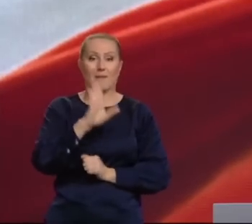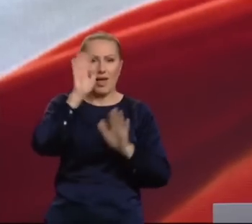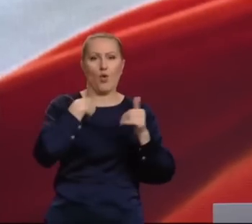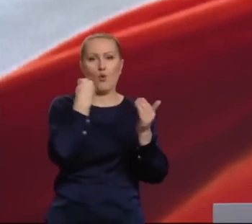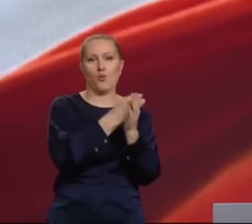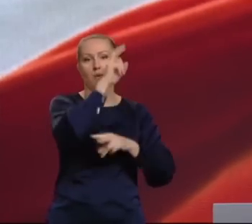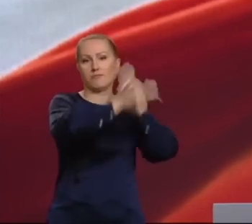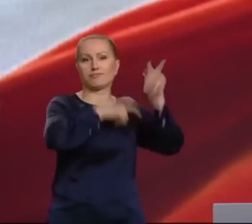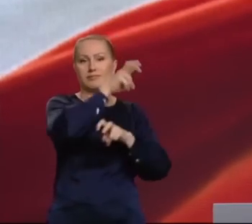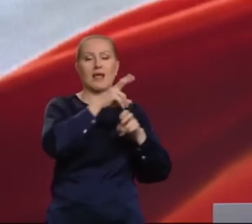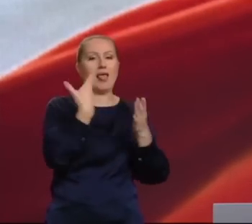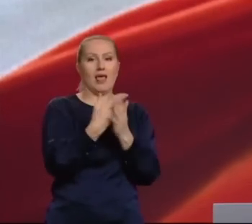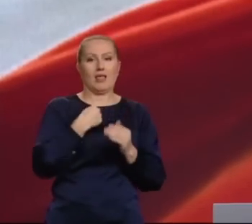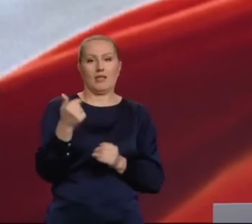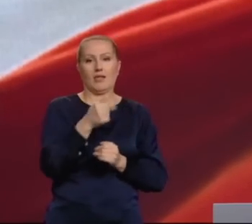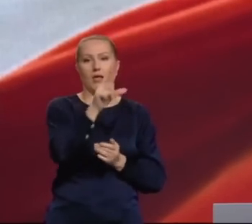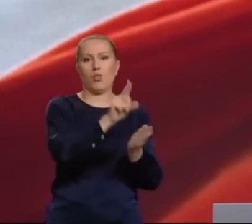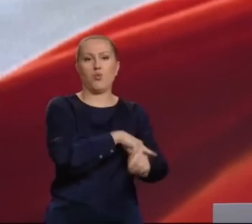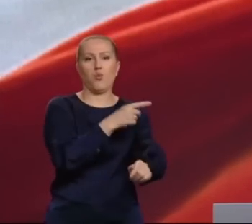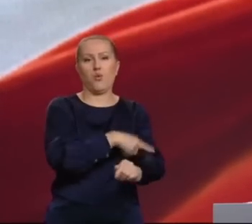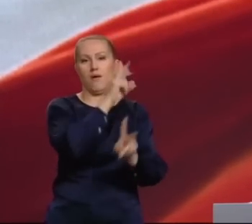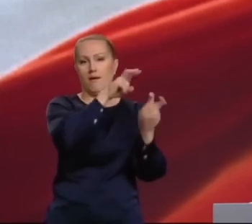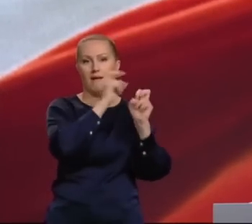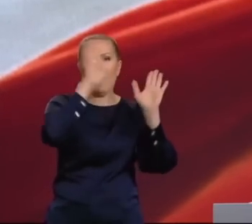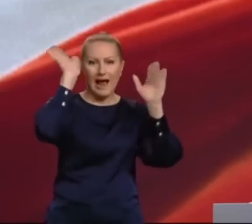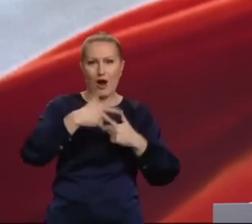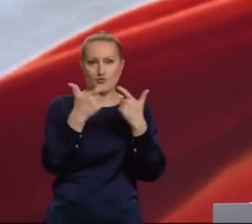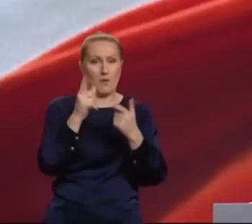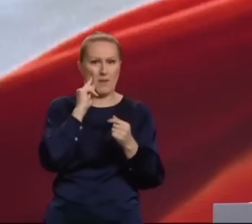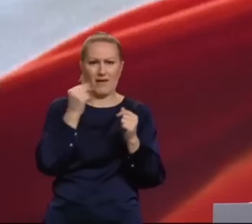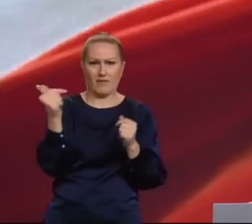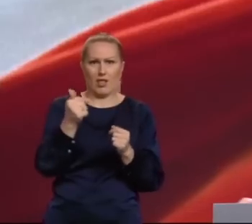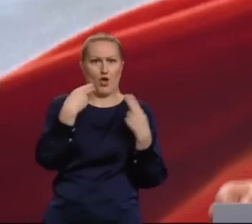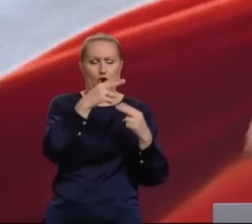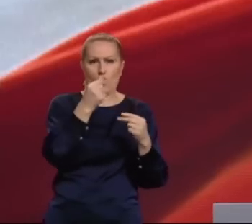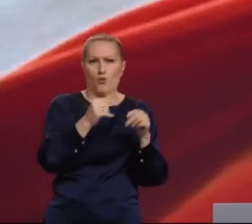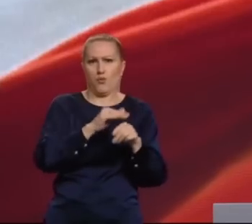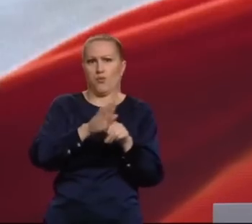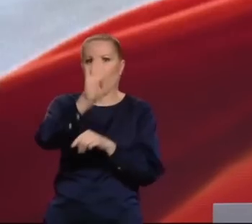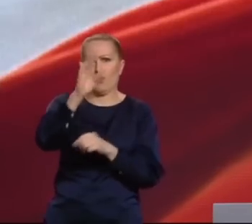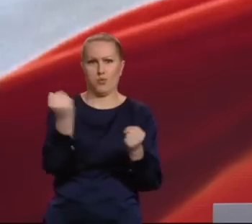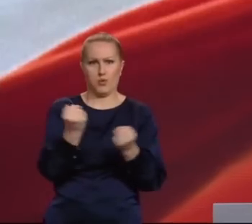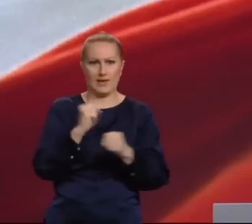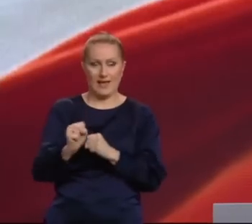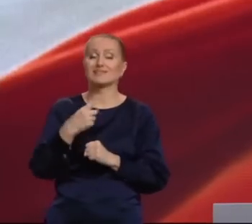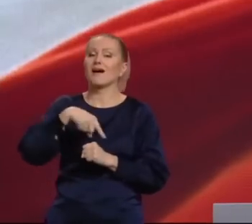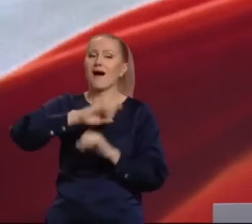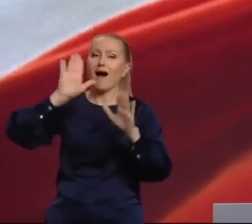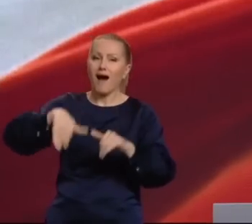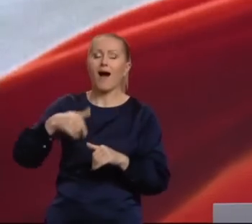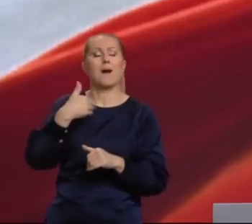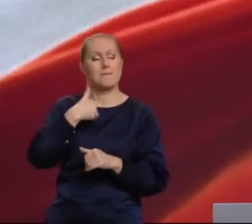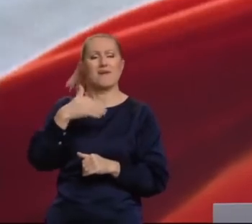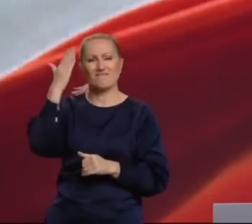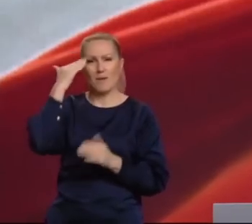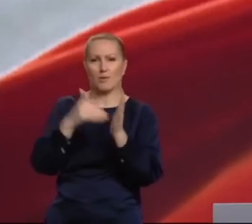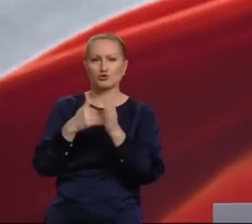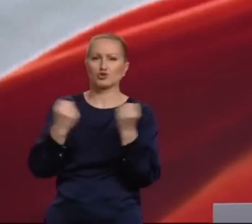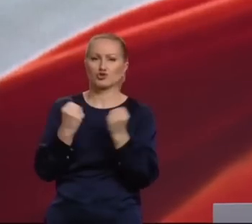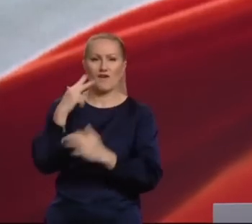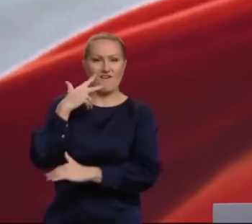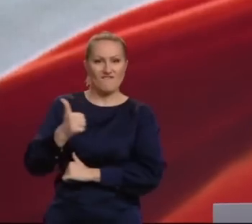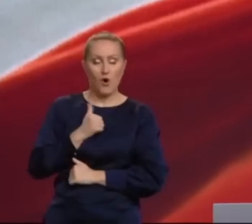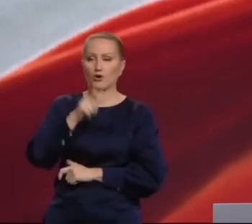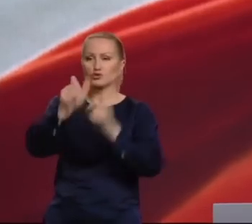na potęgę, na niebotyczną wprost skalę. Niezależnie od tego, że to rodzi ogromne długi, potrzebujemy silnej armii, potrzebujemy żołnierzy, którzy to wszystko